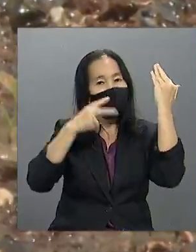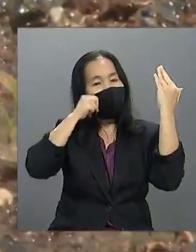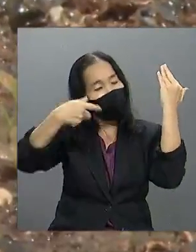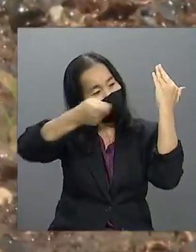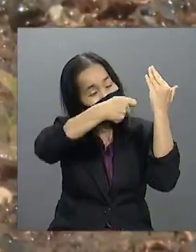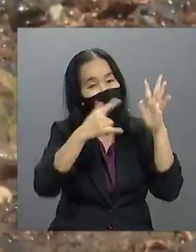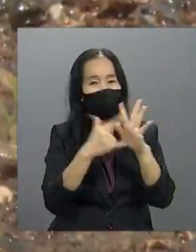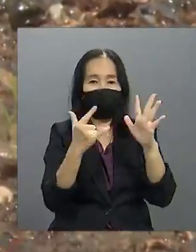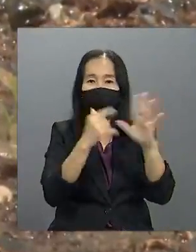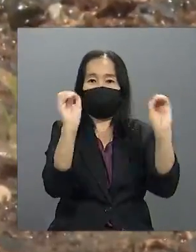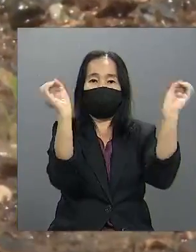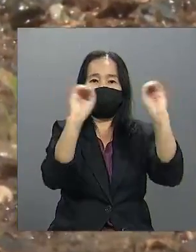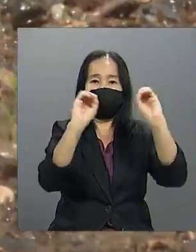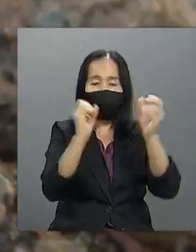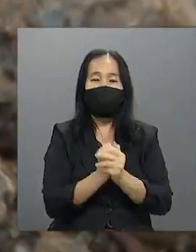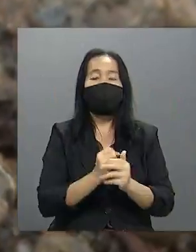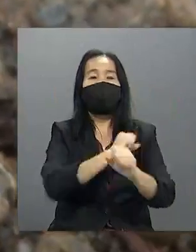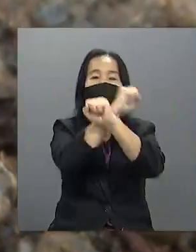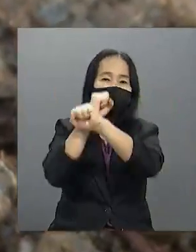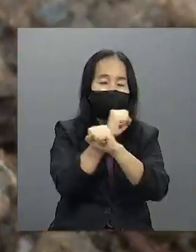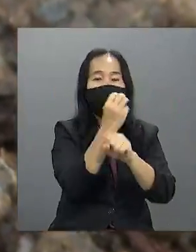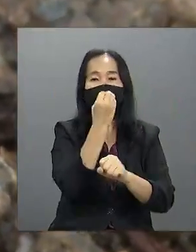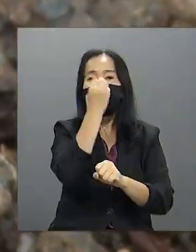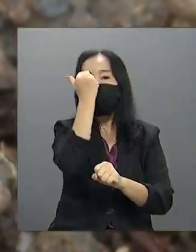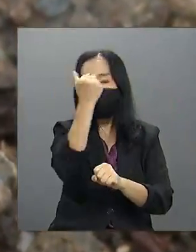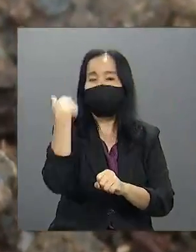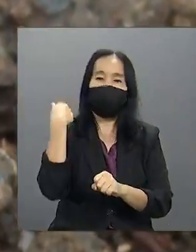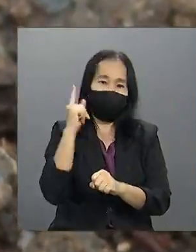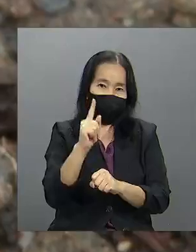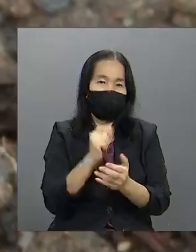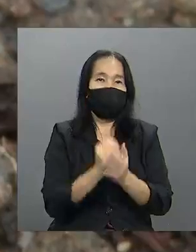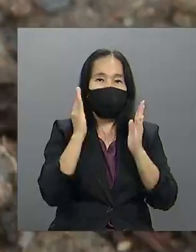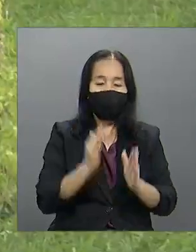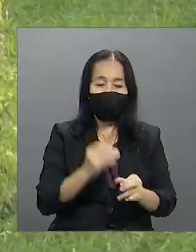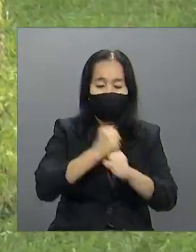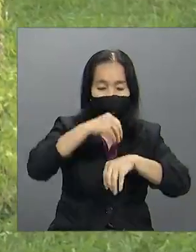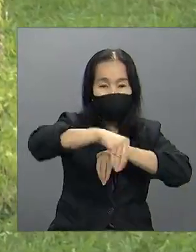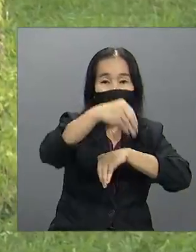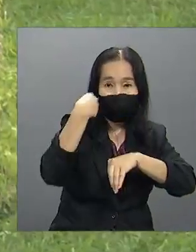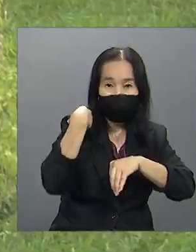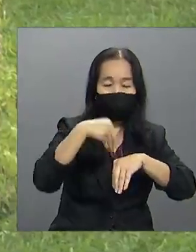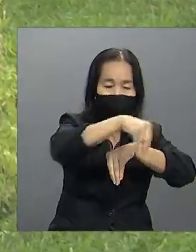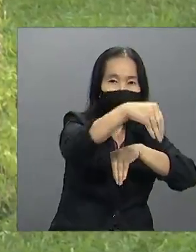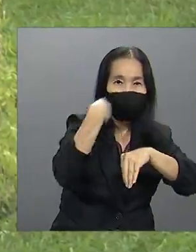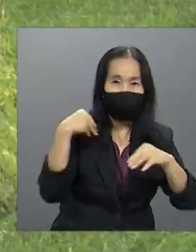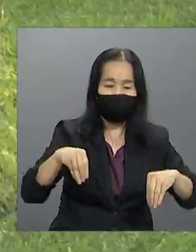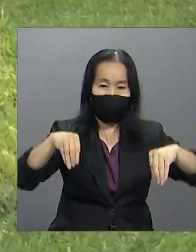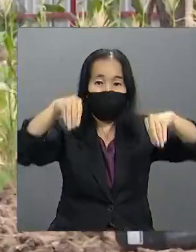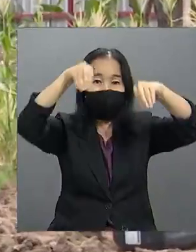มีปลอดภัยทั้งคนปลูกและผู้บริโภคซึ่งมีทั้งปลูกแบบแนวนอนแนวตั้งประหยัดพื้น